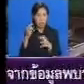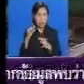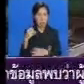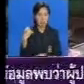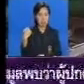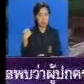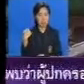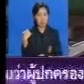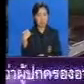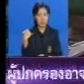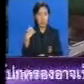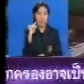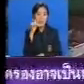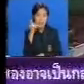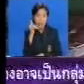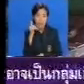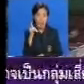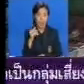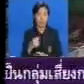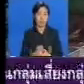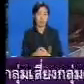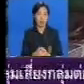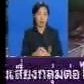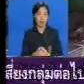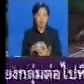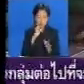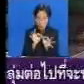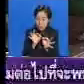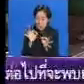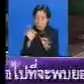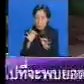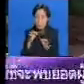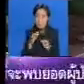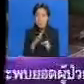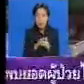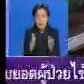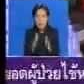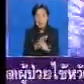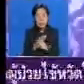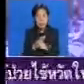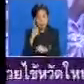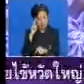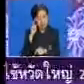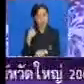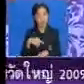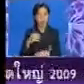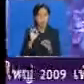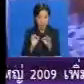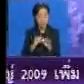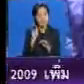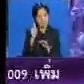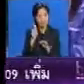ราก็ระยะวิ่งระยะไม่ไกลเนี่ยนะฮะมันก็ทำให้สะดวกดีว่าประหยัด